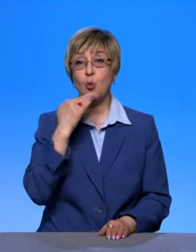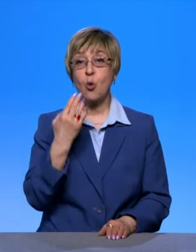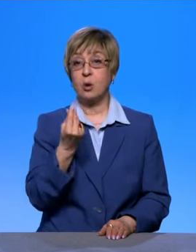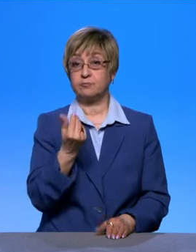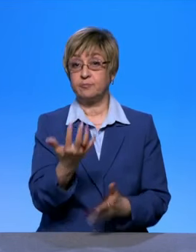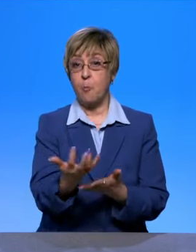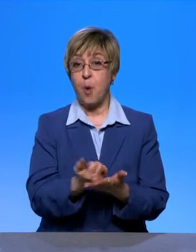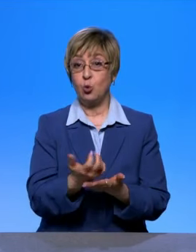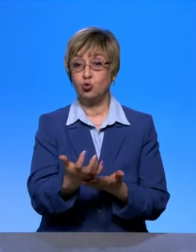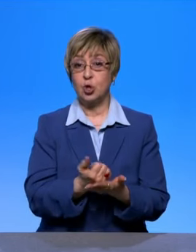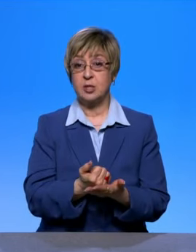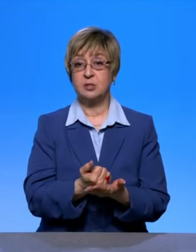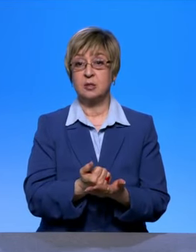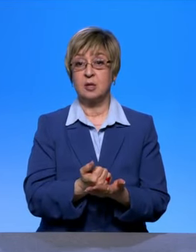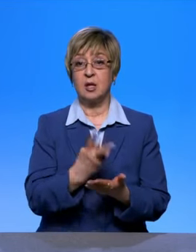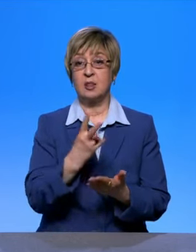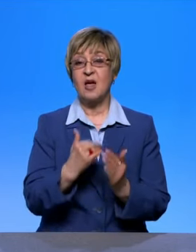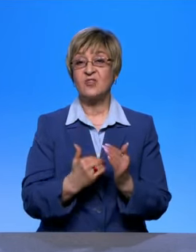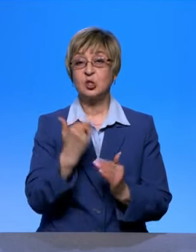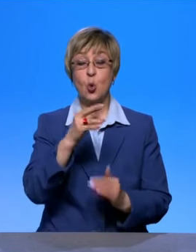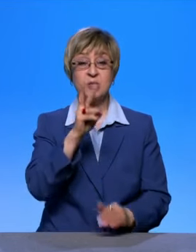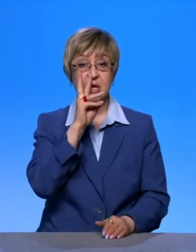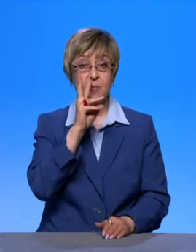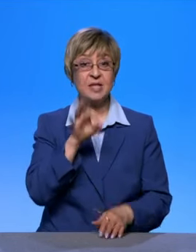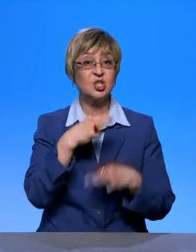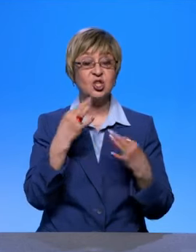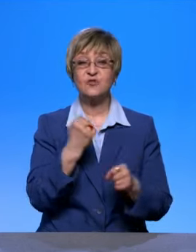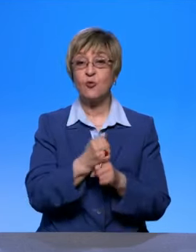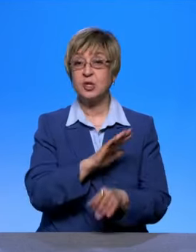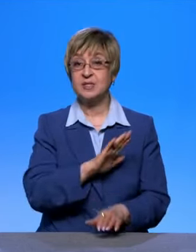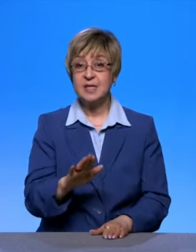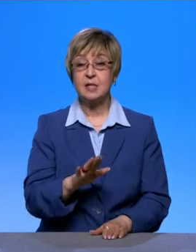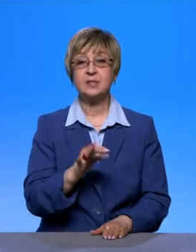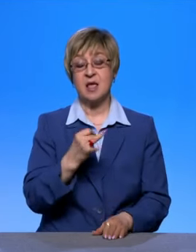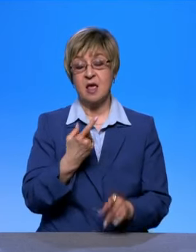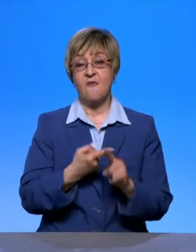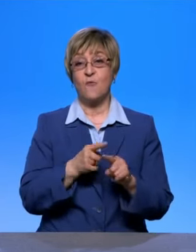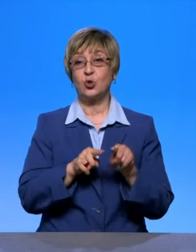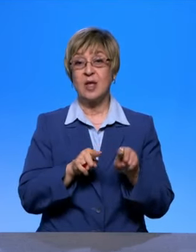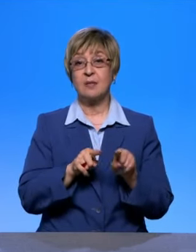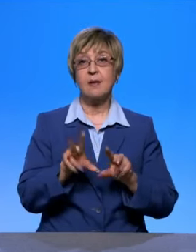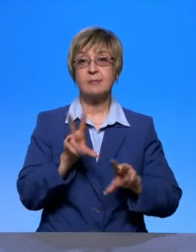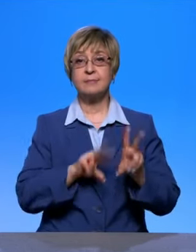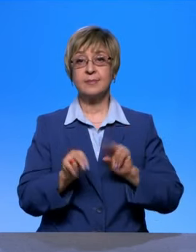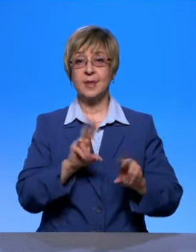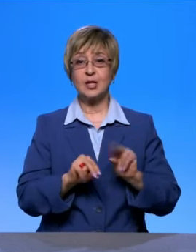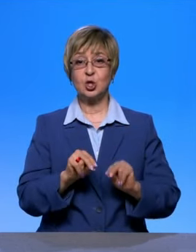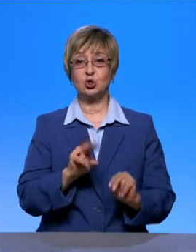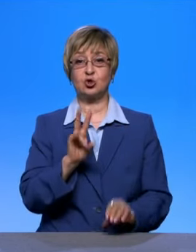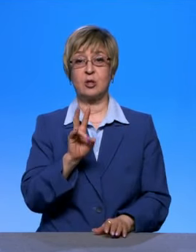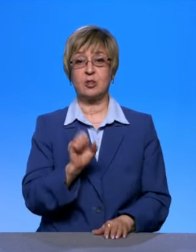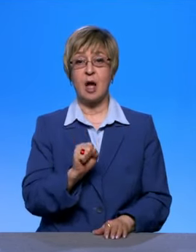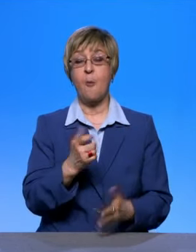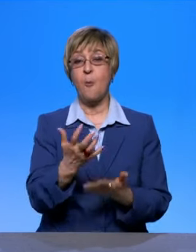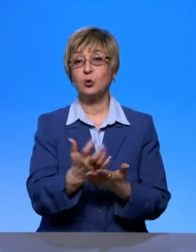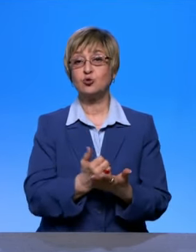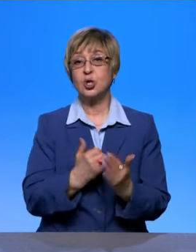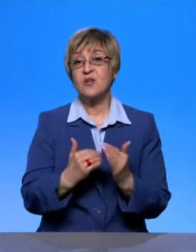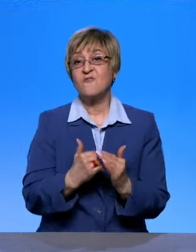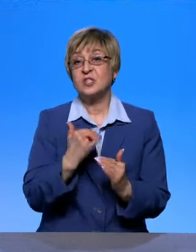денег на высокой зарплате и ничего не делать. И надежда на получение